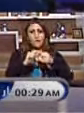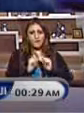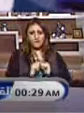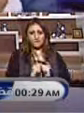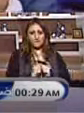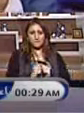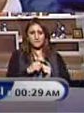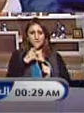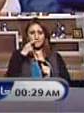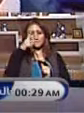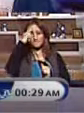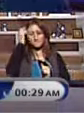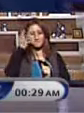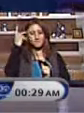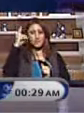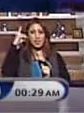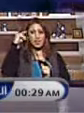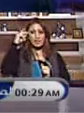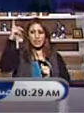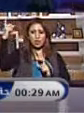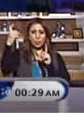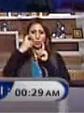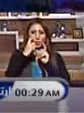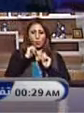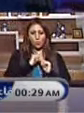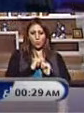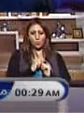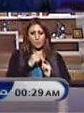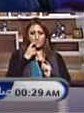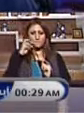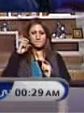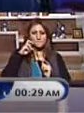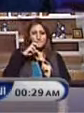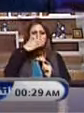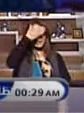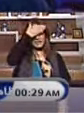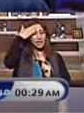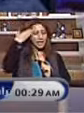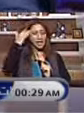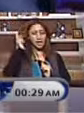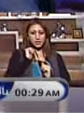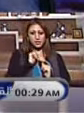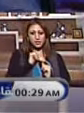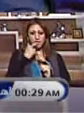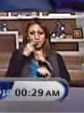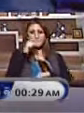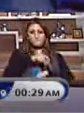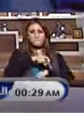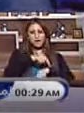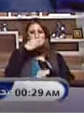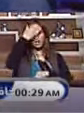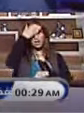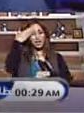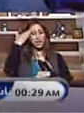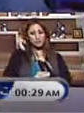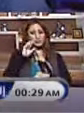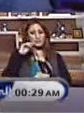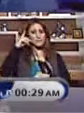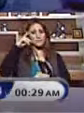الاسرائيلي ضدنا او ما يقوم به مكروب الجهل او فيروس المرض او مكروب